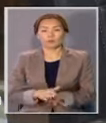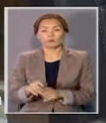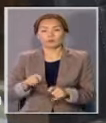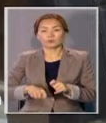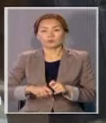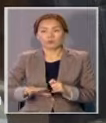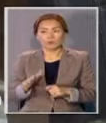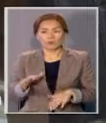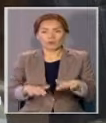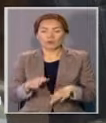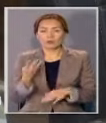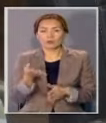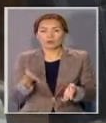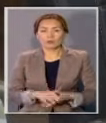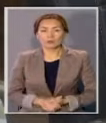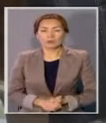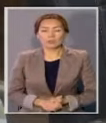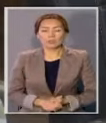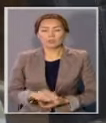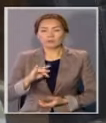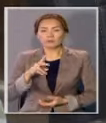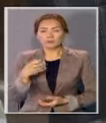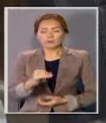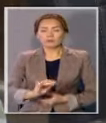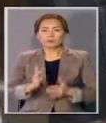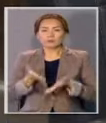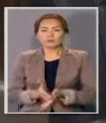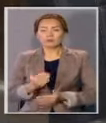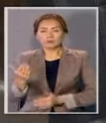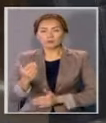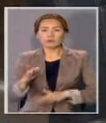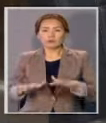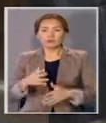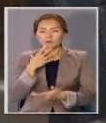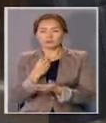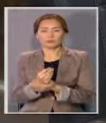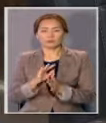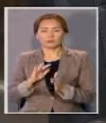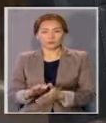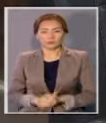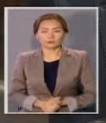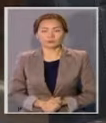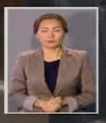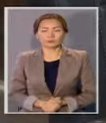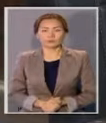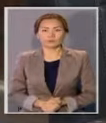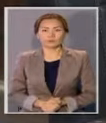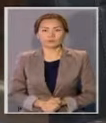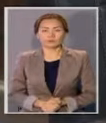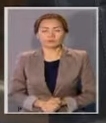бар, таразы бар. Ал қалғандары жаңағы Жылай ауданындағы теңіз кенішіндегі нелер, олар өздерінің. Осы жаңағы өздерінің